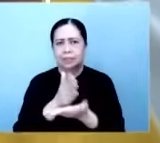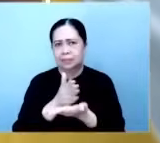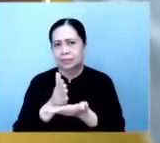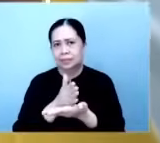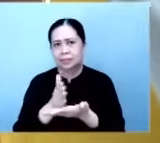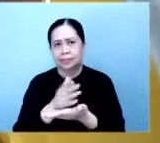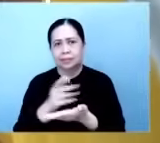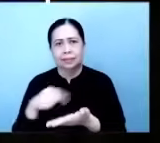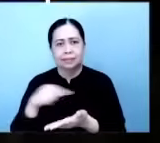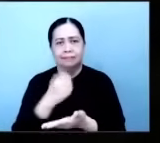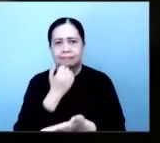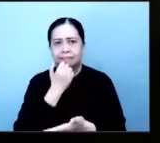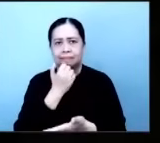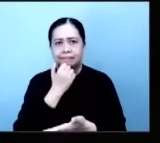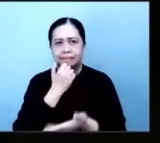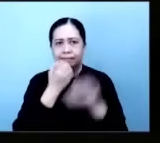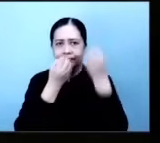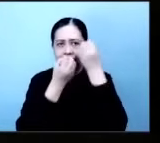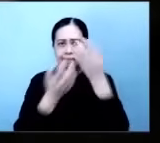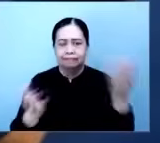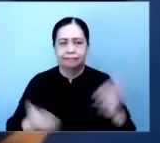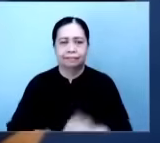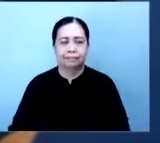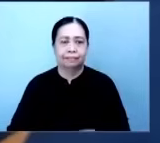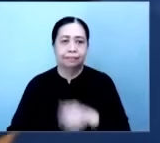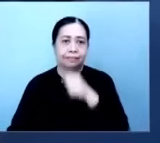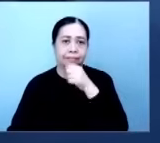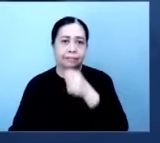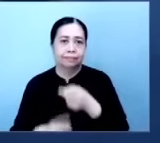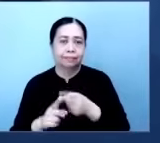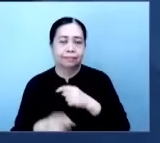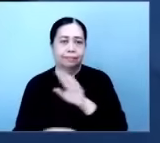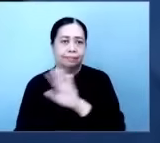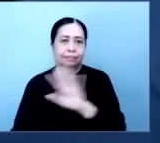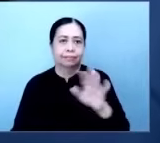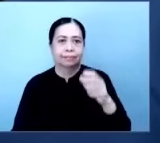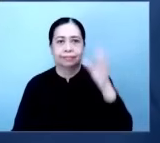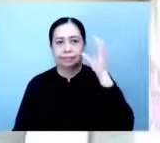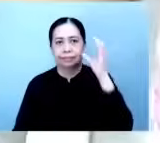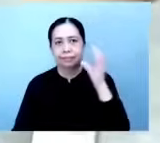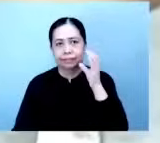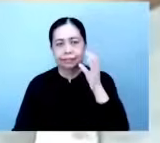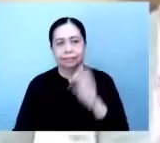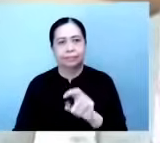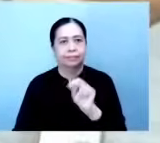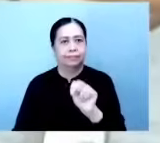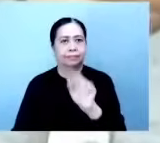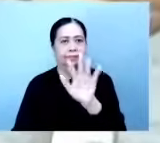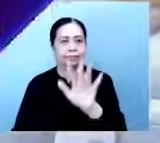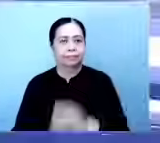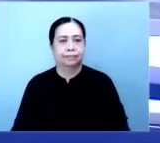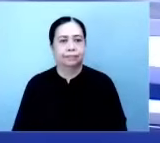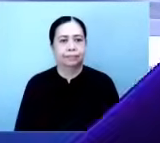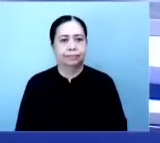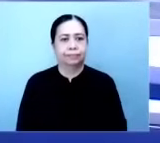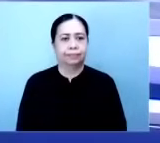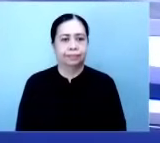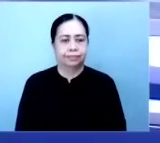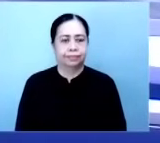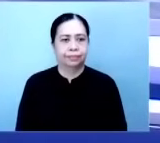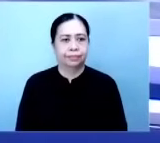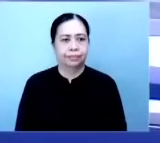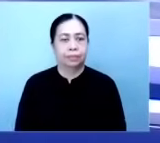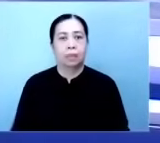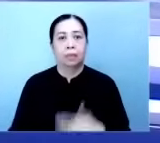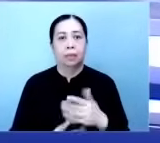mga maling impormasyon. Nagbabalita mula sa Frontline, Cheryl Cosim, News 5. Dumating na sa